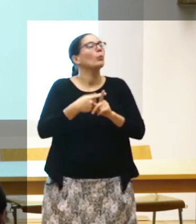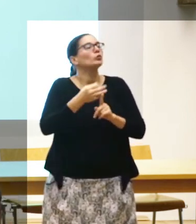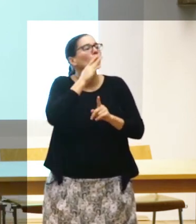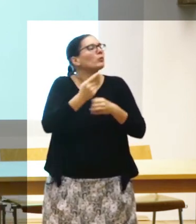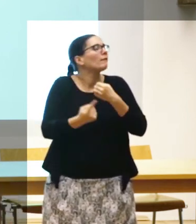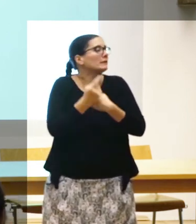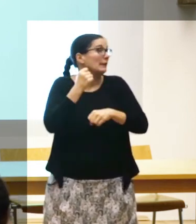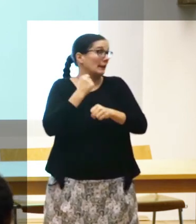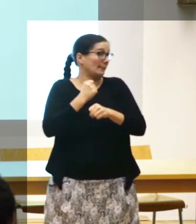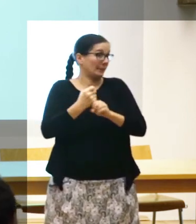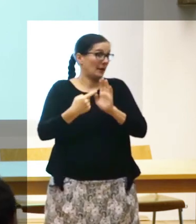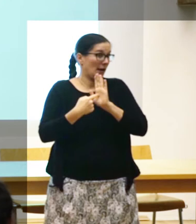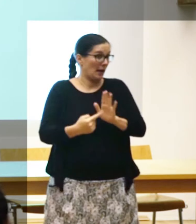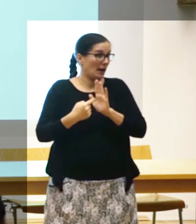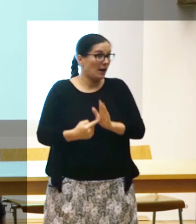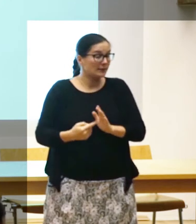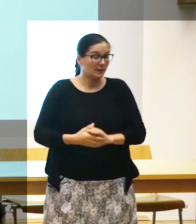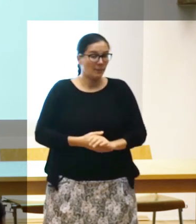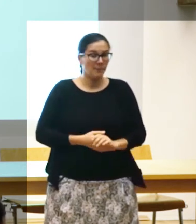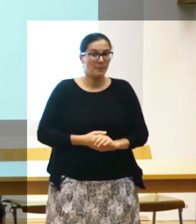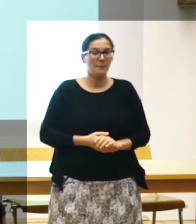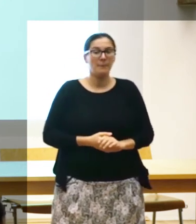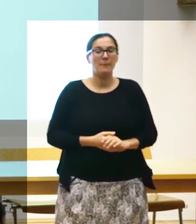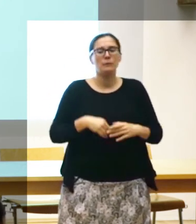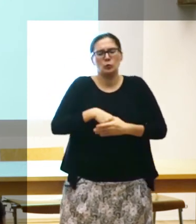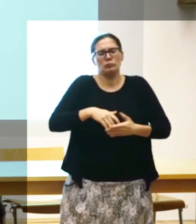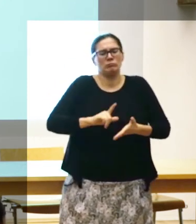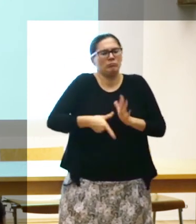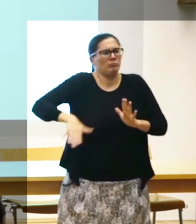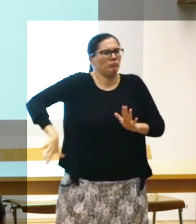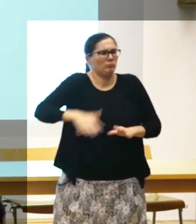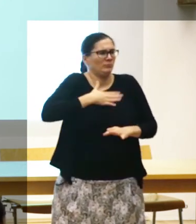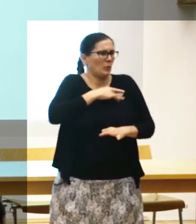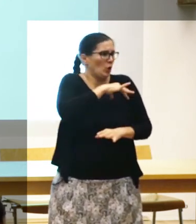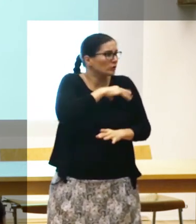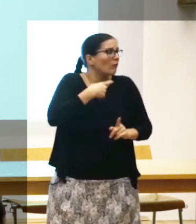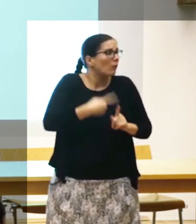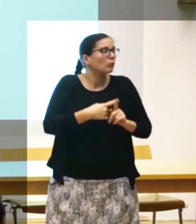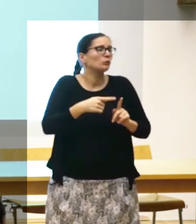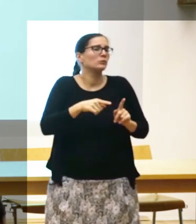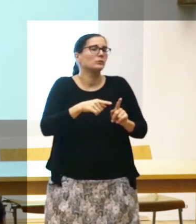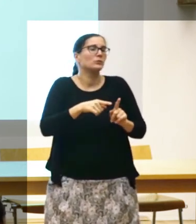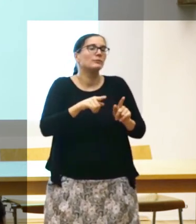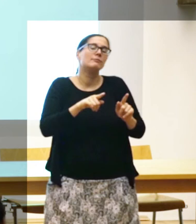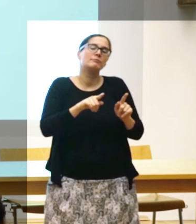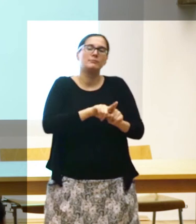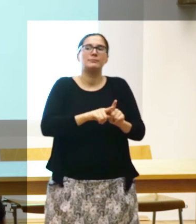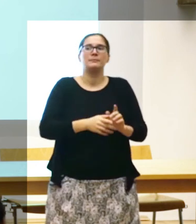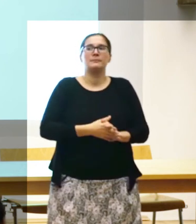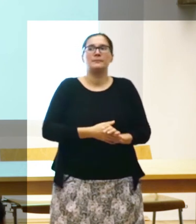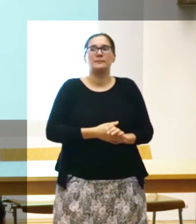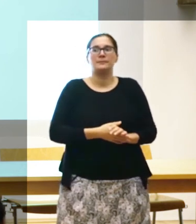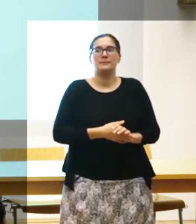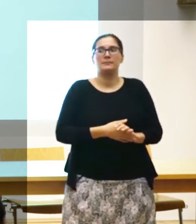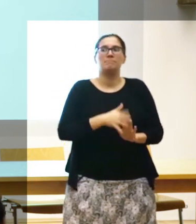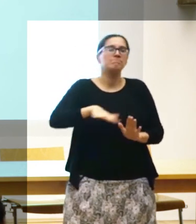byly přijatelné a patrné v tom lokálním prostředí, ale zároveň vlastně vyvolaly určitou odezvu